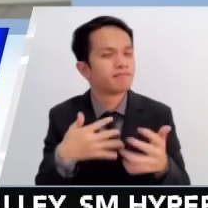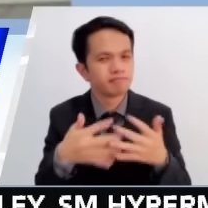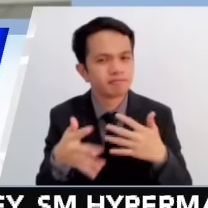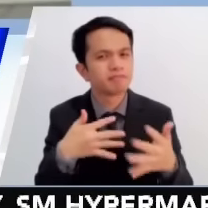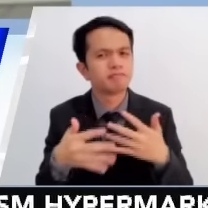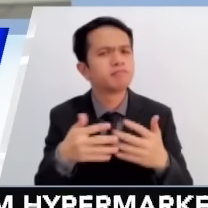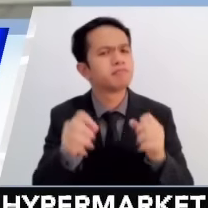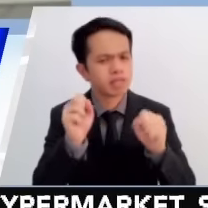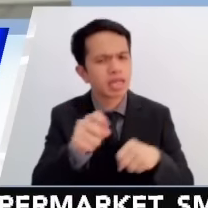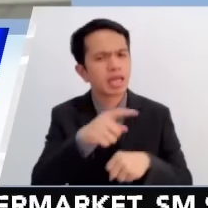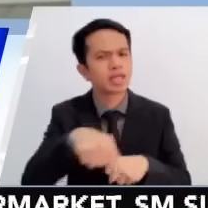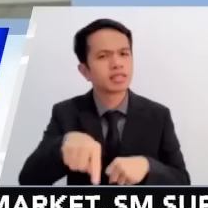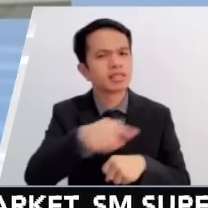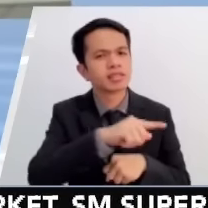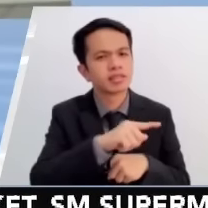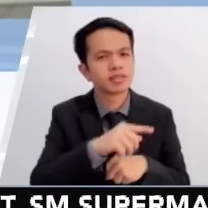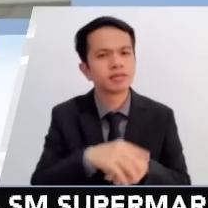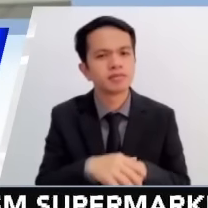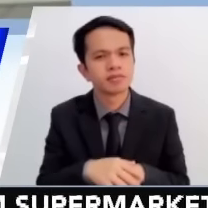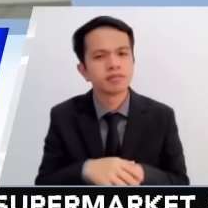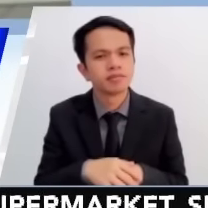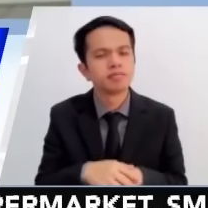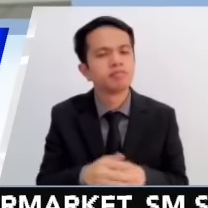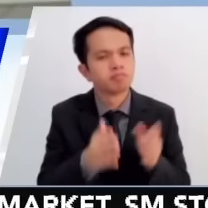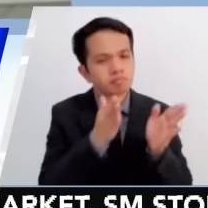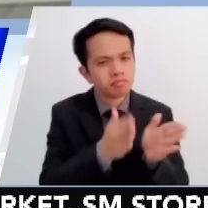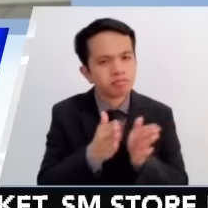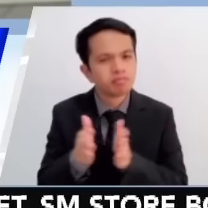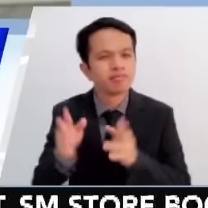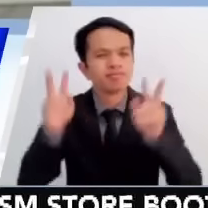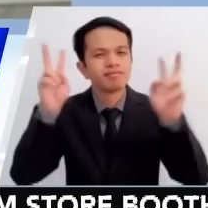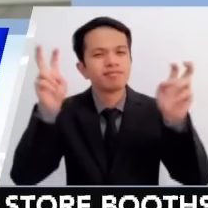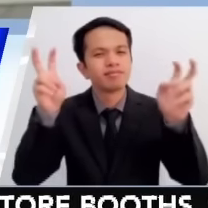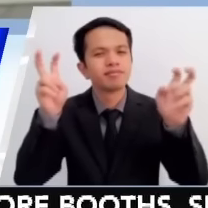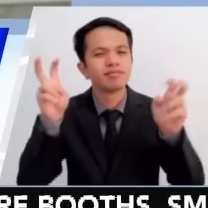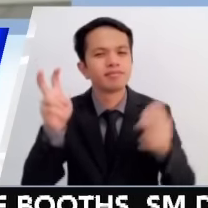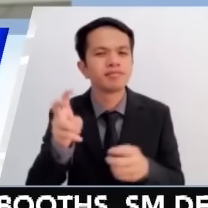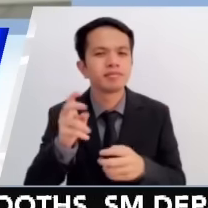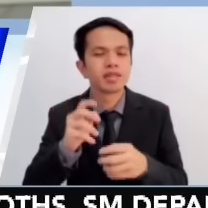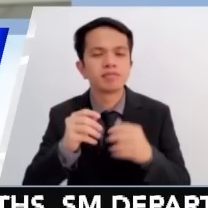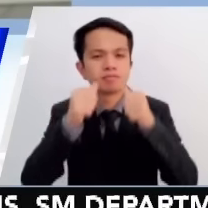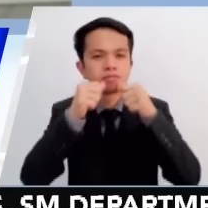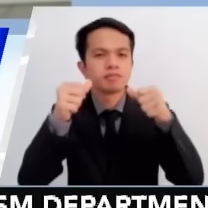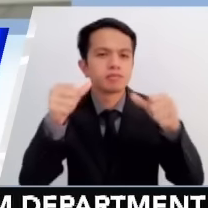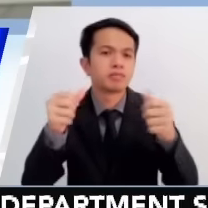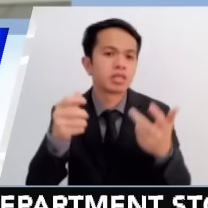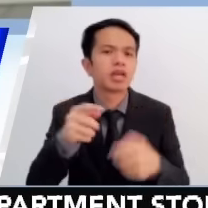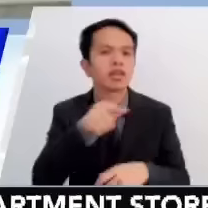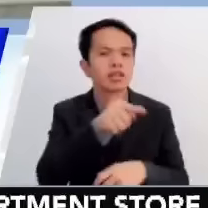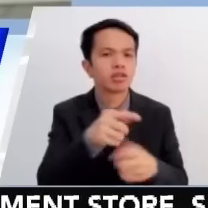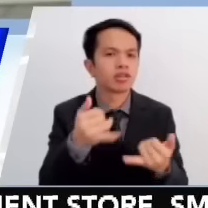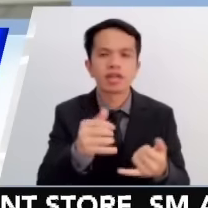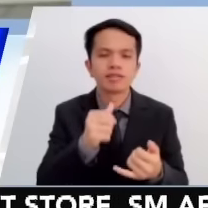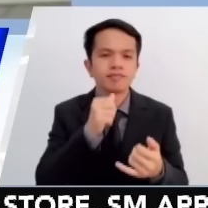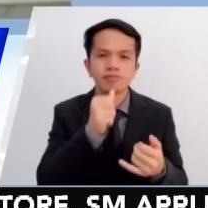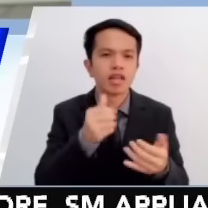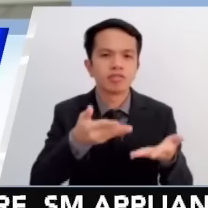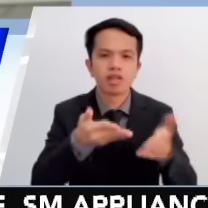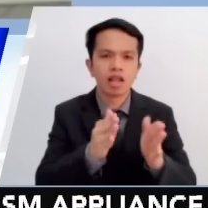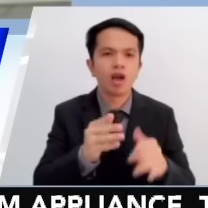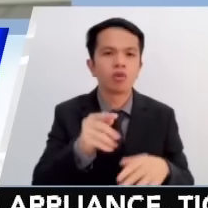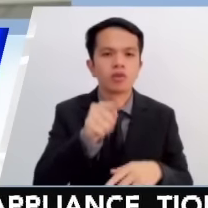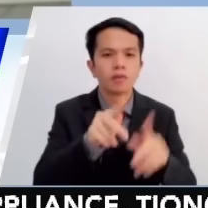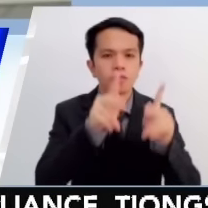mag ah Magsagawa nung tinatawag nating declaration na siya po ay undesirable alien p